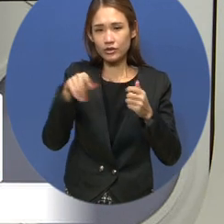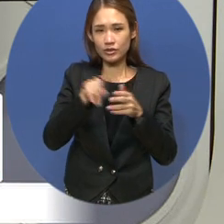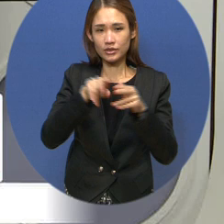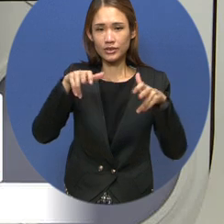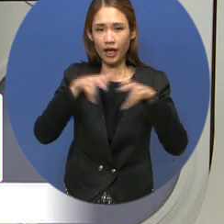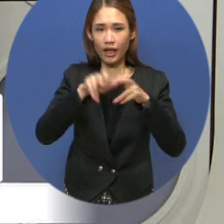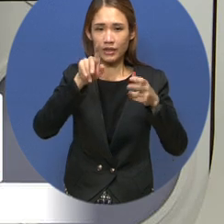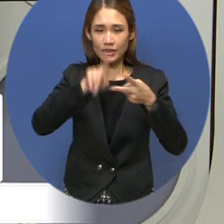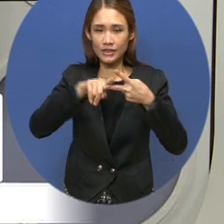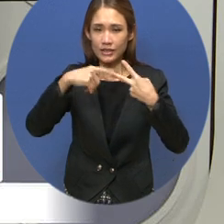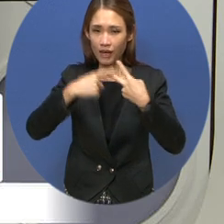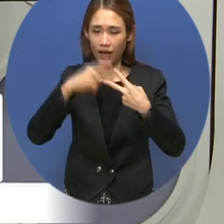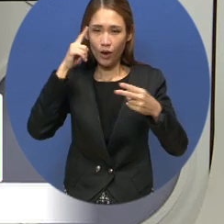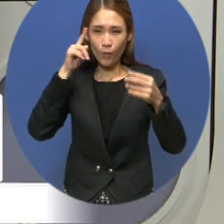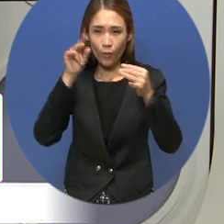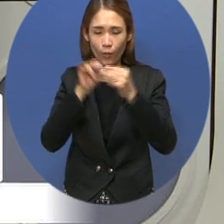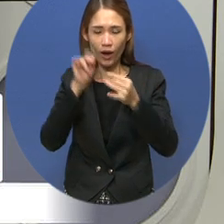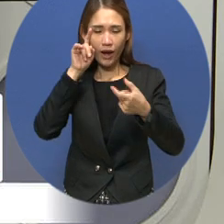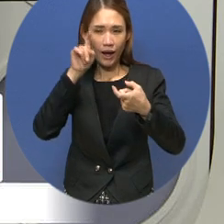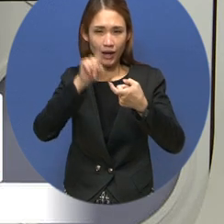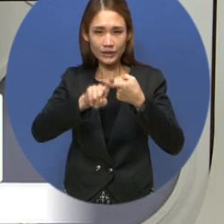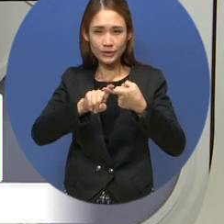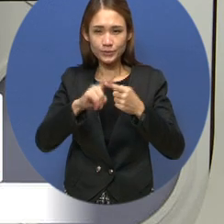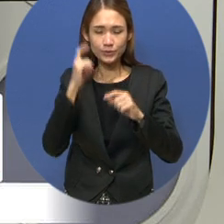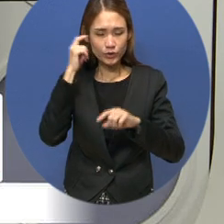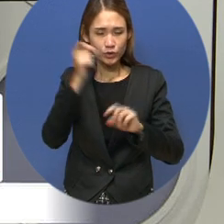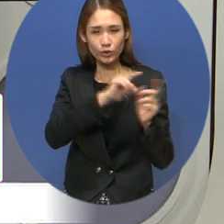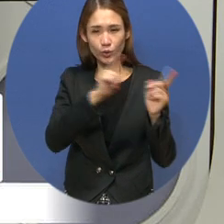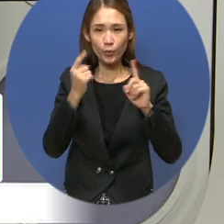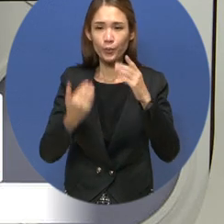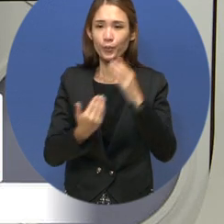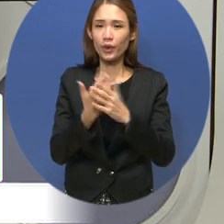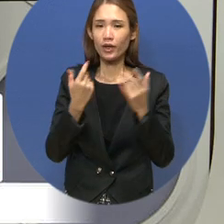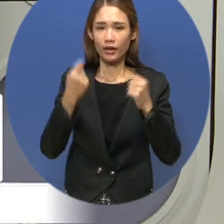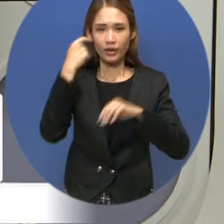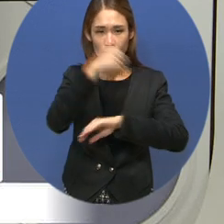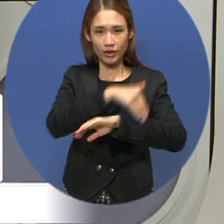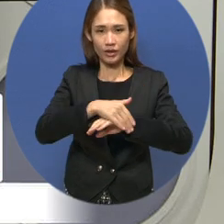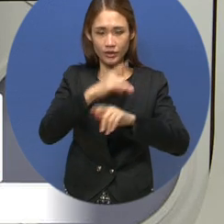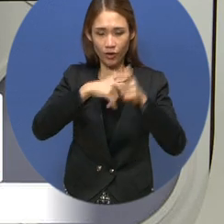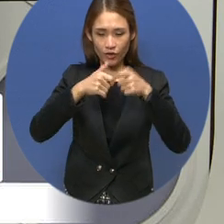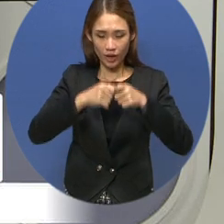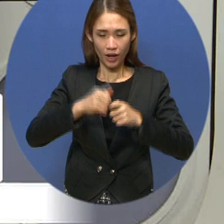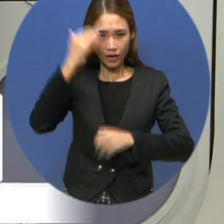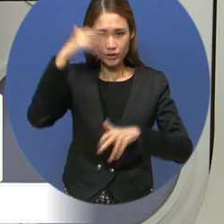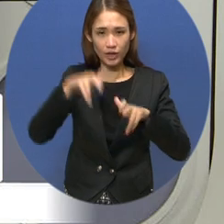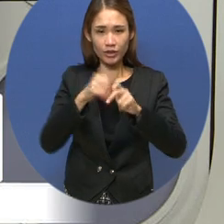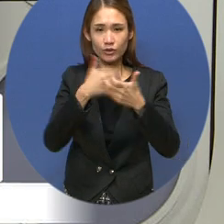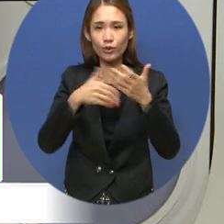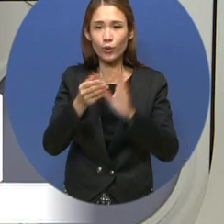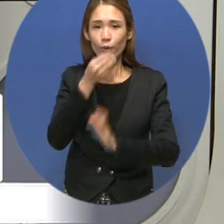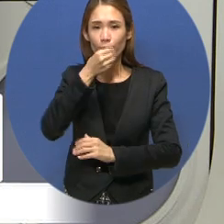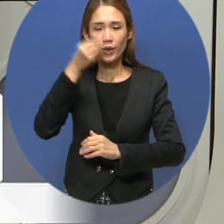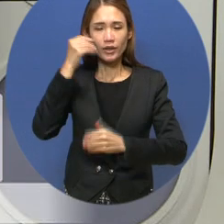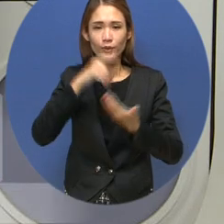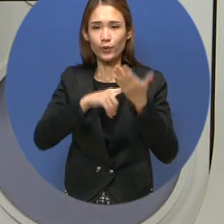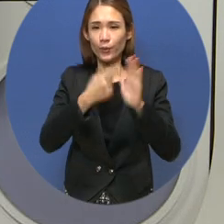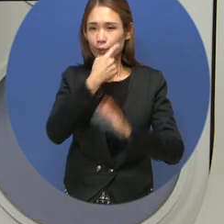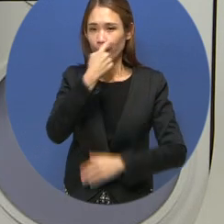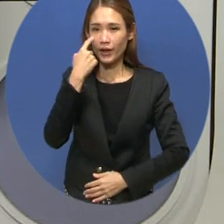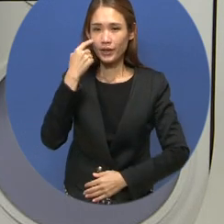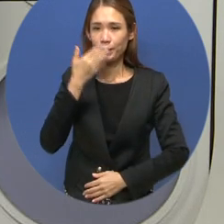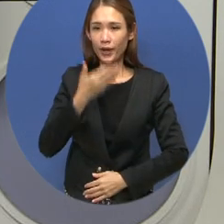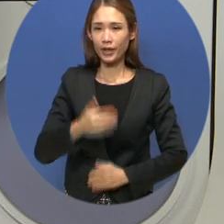공감과 관심을 높일 예정입니다 자세한 내용 한국 장애인 제단 놀이 집 에서 확인할 수 있습니다